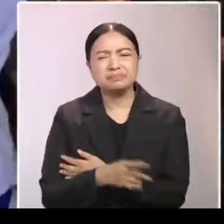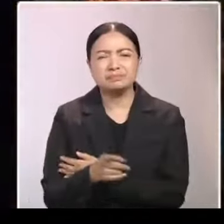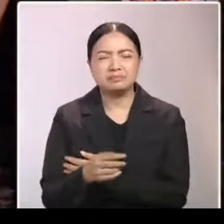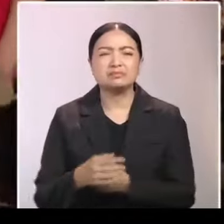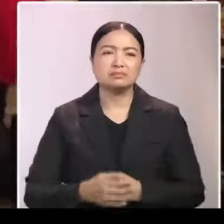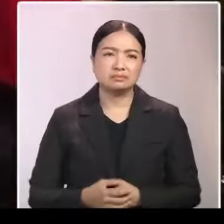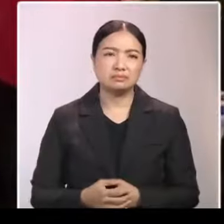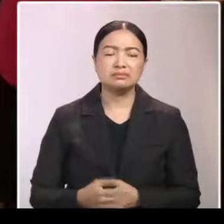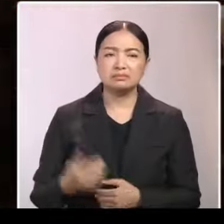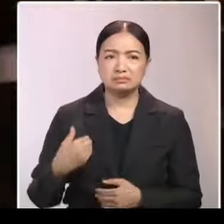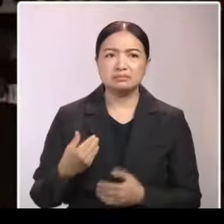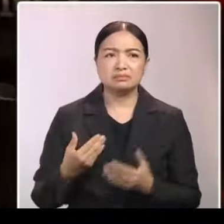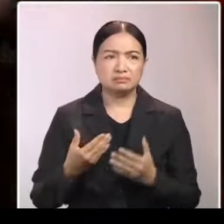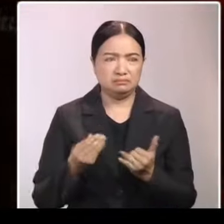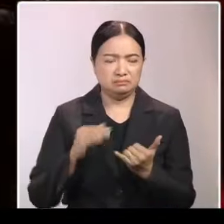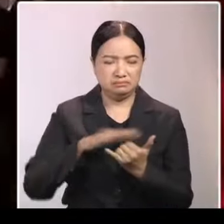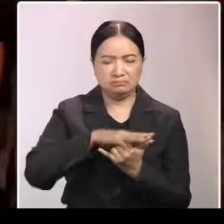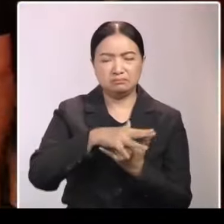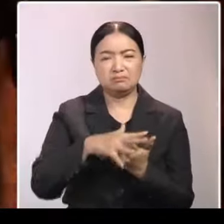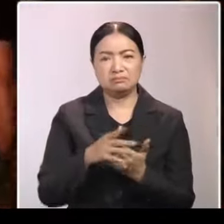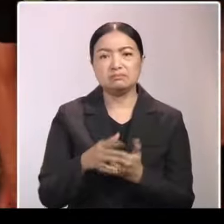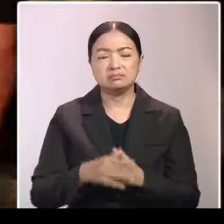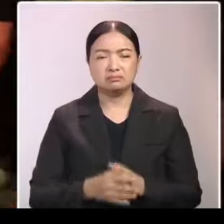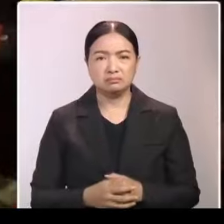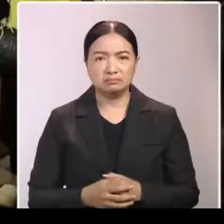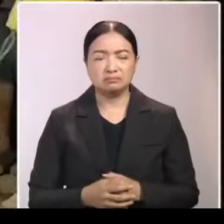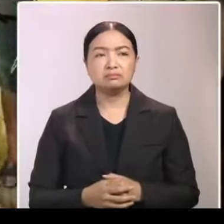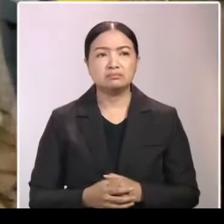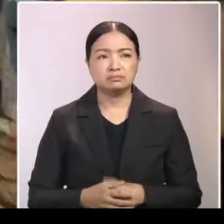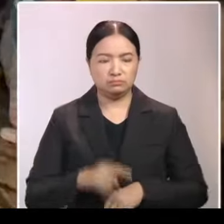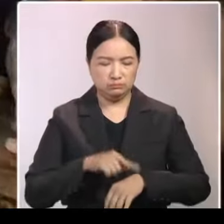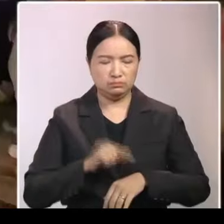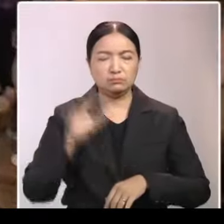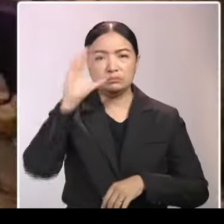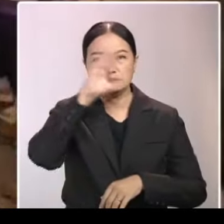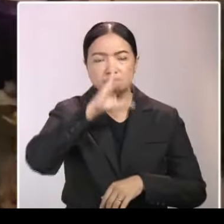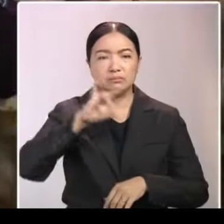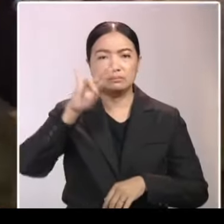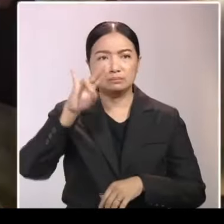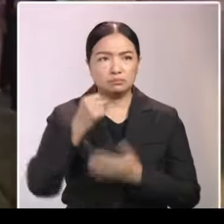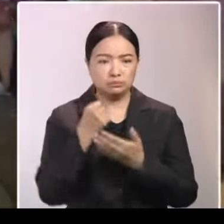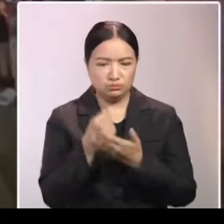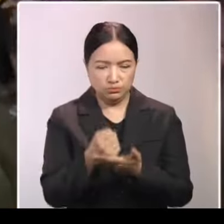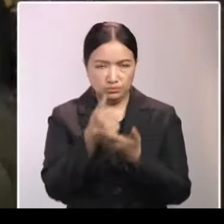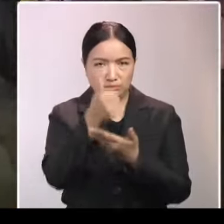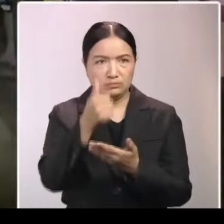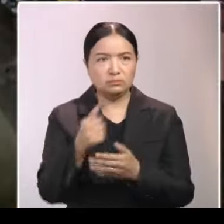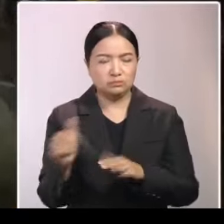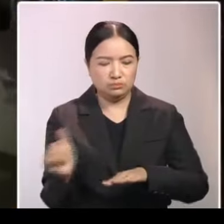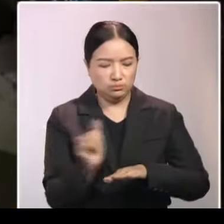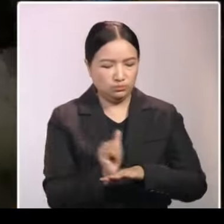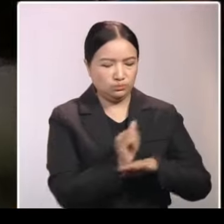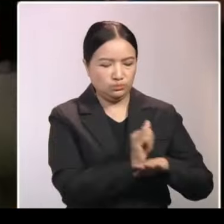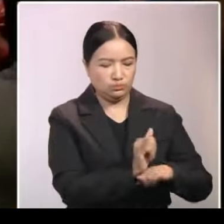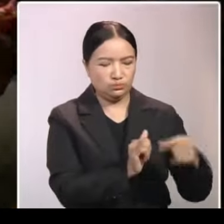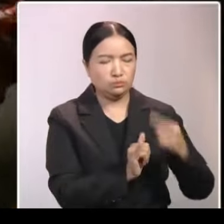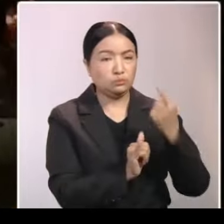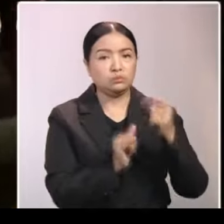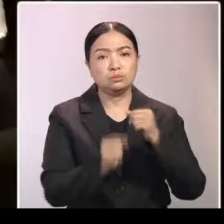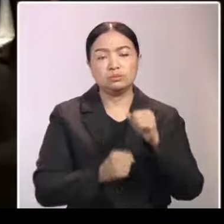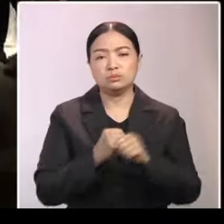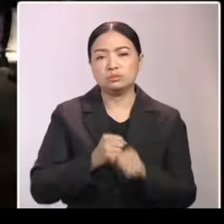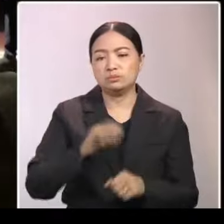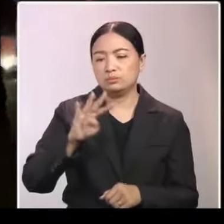เข้ามามีดินโคลนที่ทับถมลงมาจนกระทั่งประมาณ 19:00นช่วยเหลือได้ 1คนคือนายพิทักษ์อายุ 45